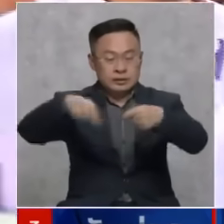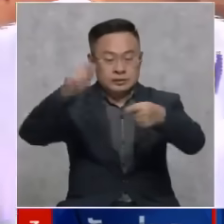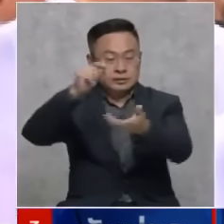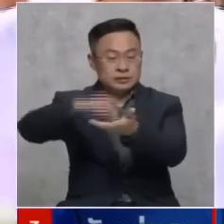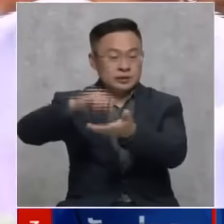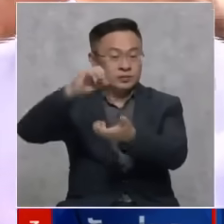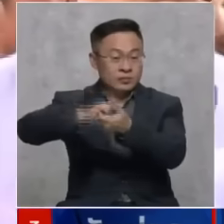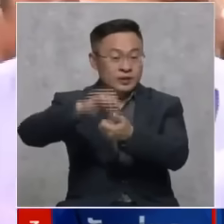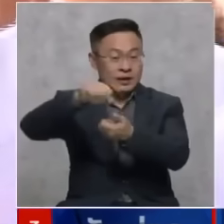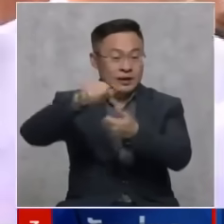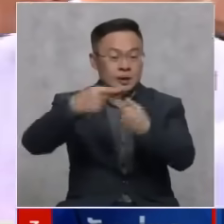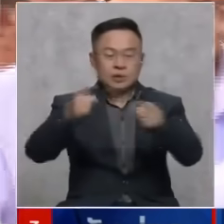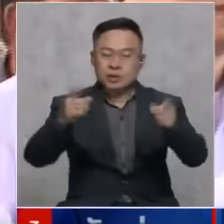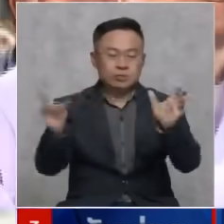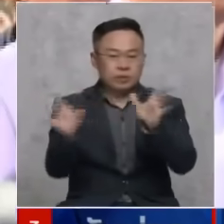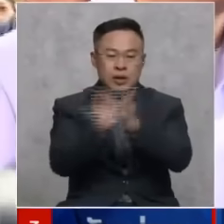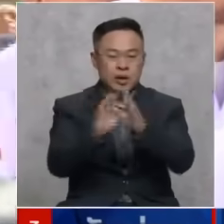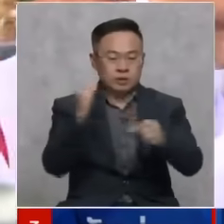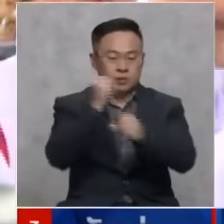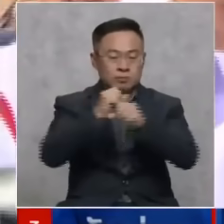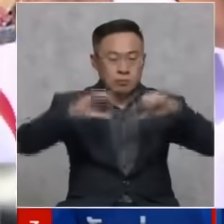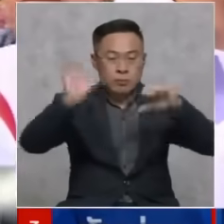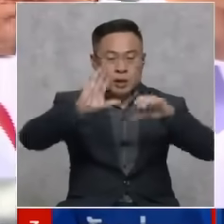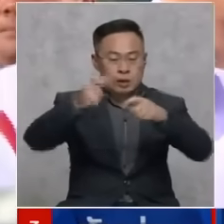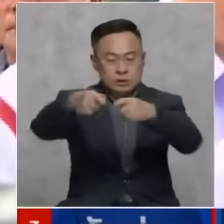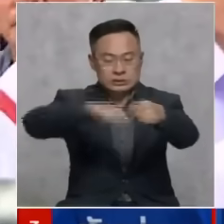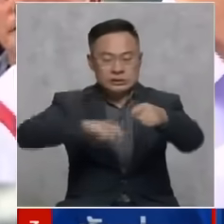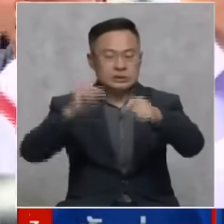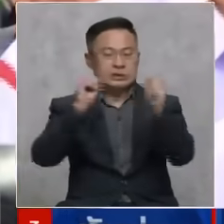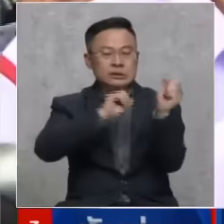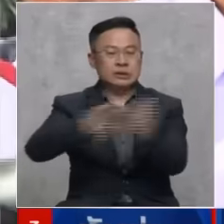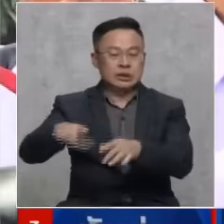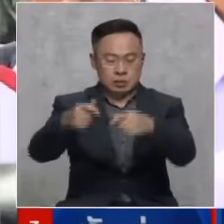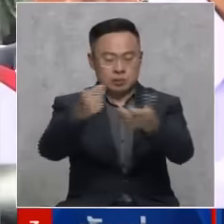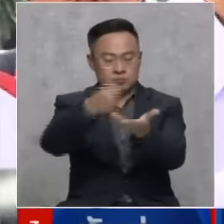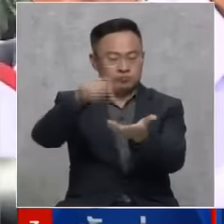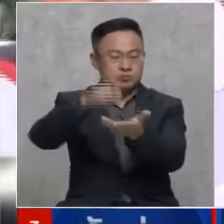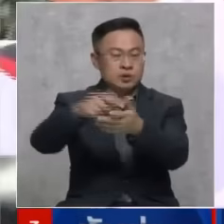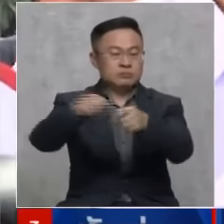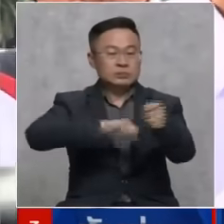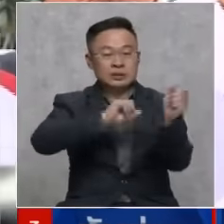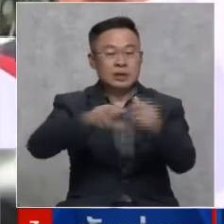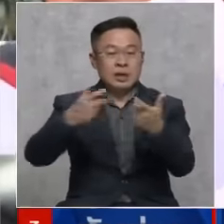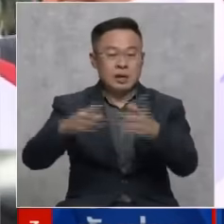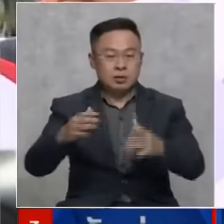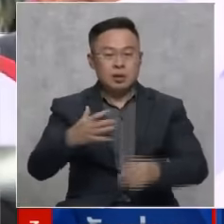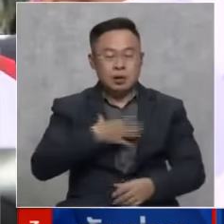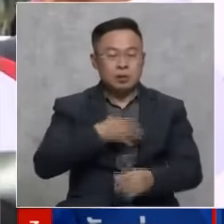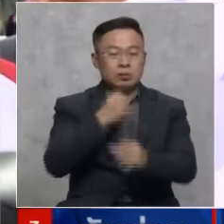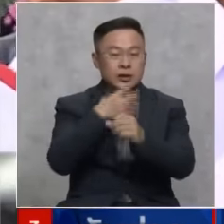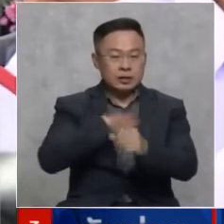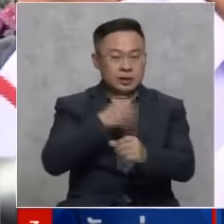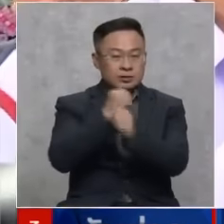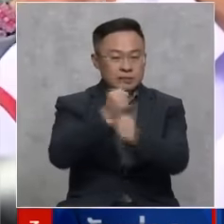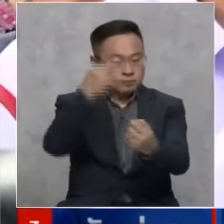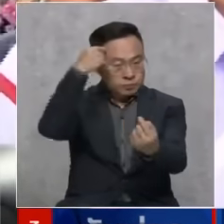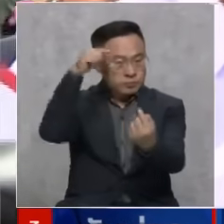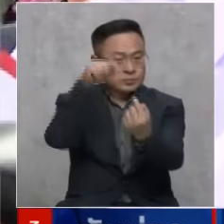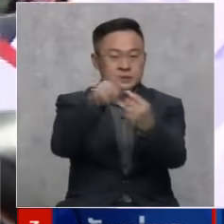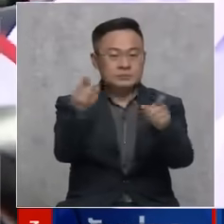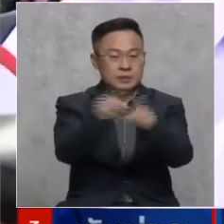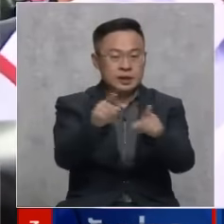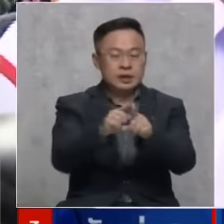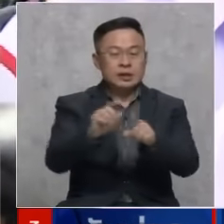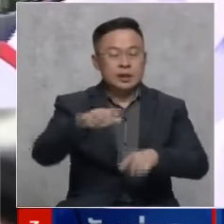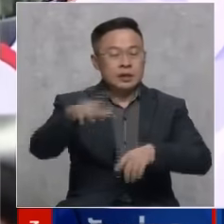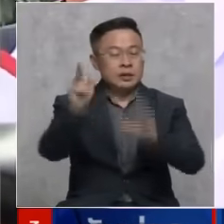ให้ต้องมาจับมือกับ11พรรคร่วมรัฐบาลซึ่งเราเองก็มีเจตนาที่จะทำให้เหมือนที่ MOU กับก้าวไกลคือต้องไปทำประ